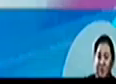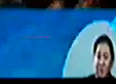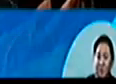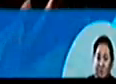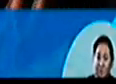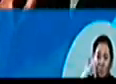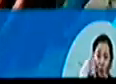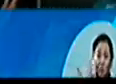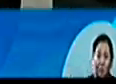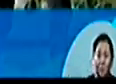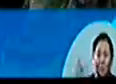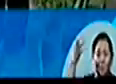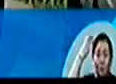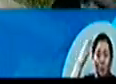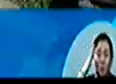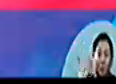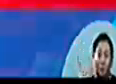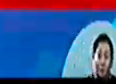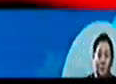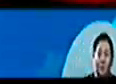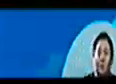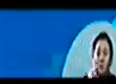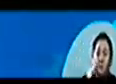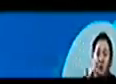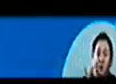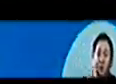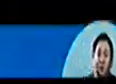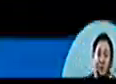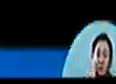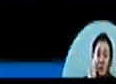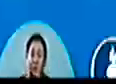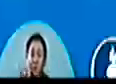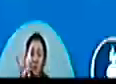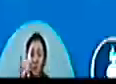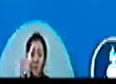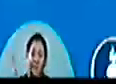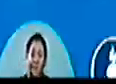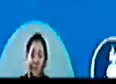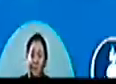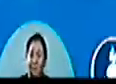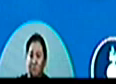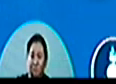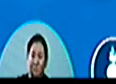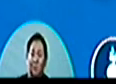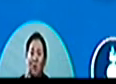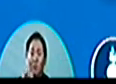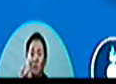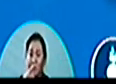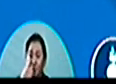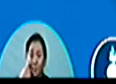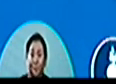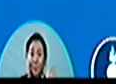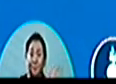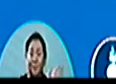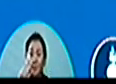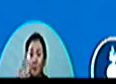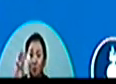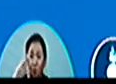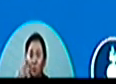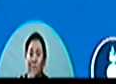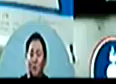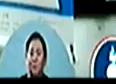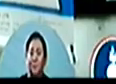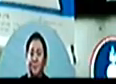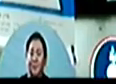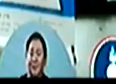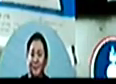болгоно. Иргэд аж ахуйн нэгжийн төрөөс авах үйлчилгээг бүрэн цахим хэлбэрт шилжүүлнэ. Цахим өргөдөл гомдлын 11-11 төвийн үйл ажиллагааг